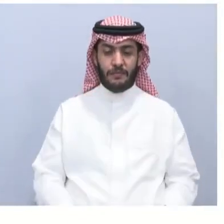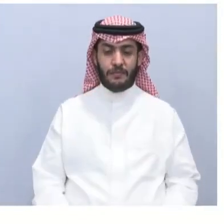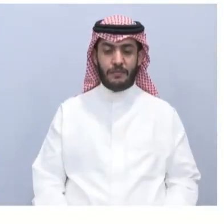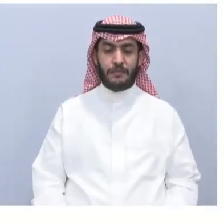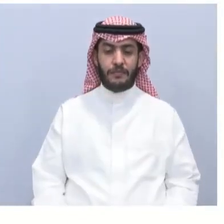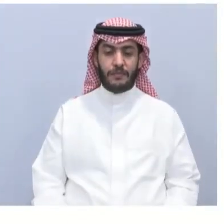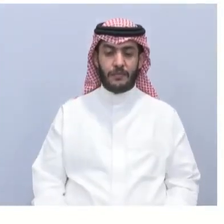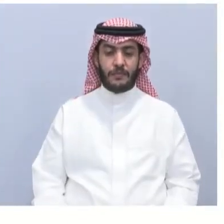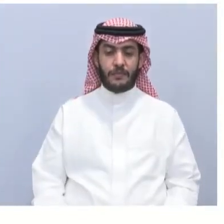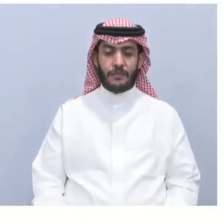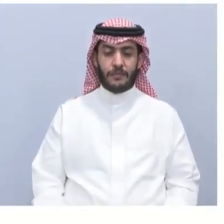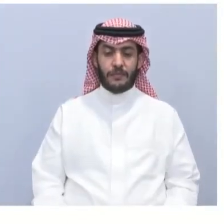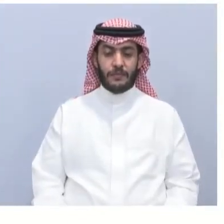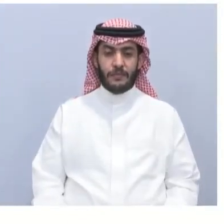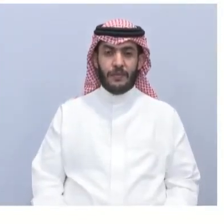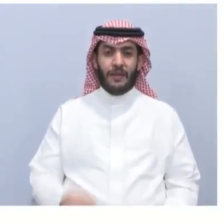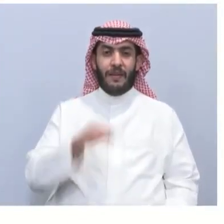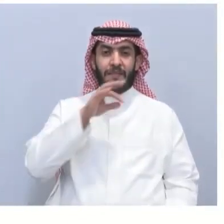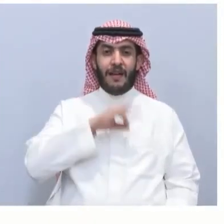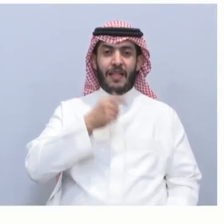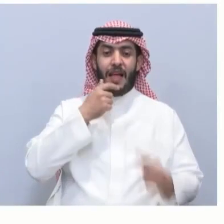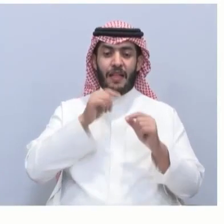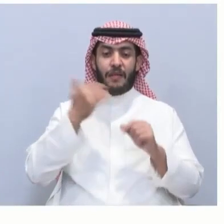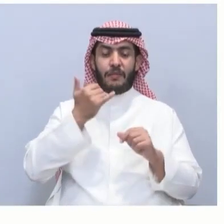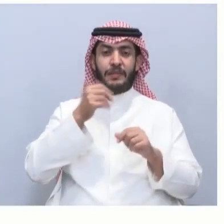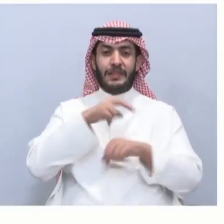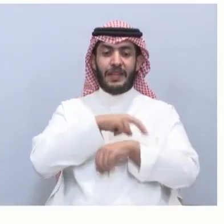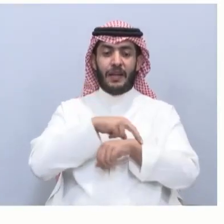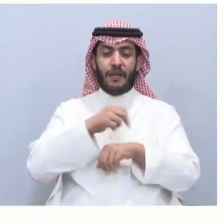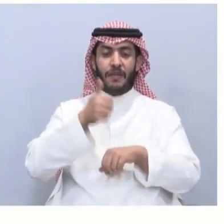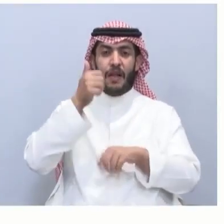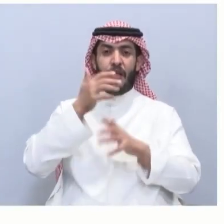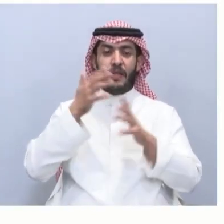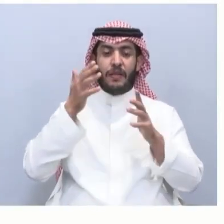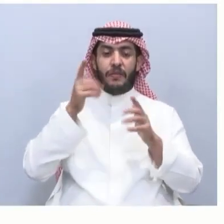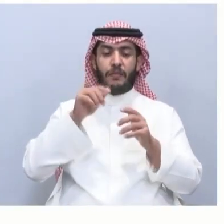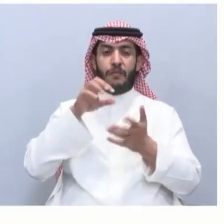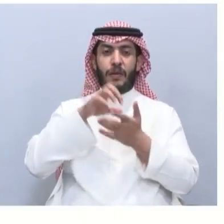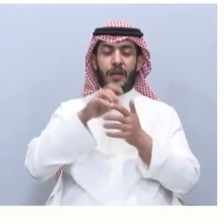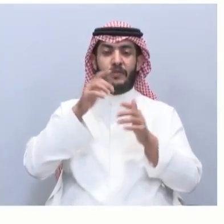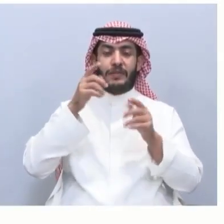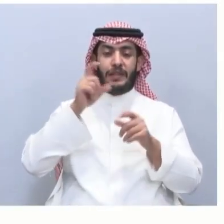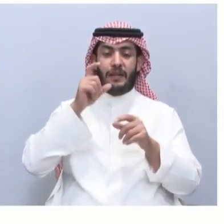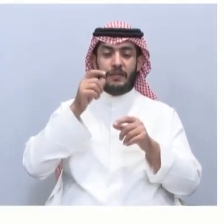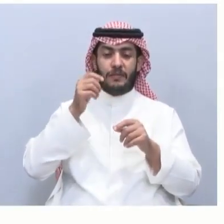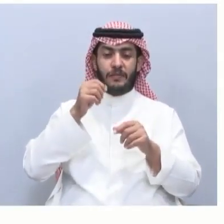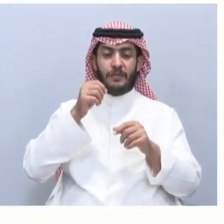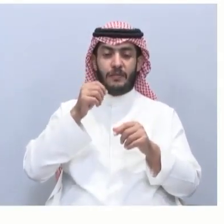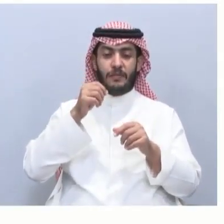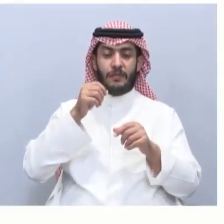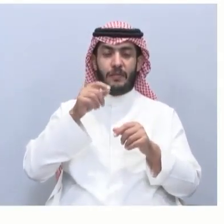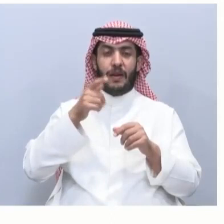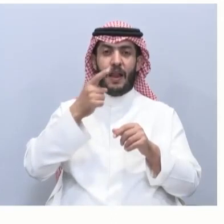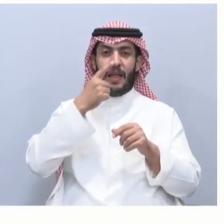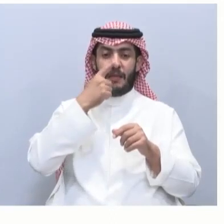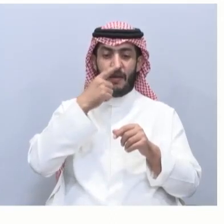او المهر الصغير فوائد الحديث اهميه الزكاه وفضلها العظيم ومكانتها في الاسلام انظروا قرينت